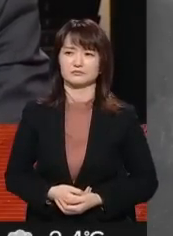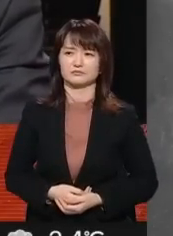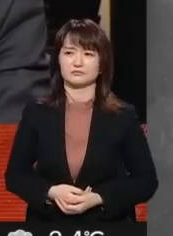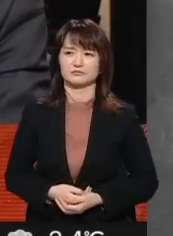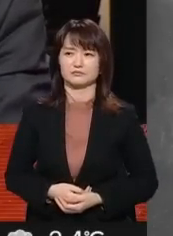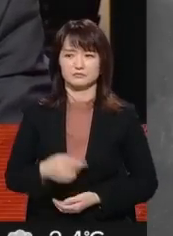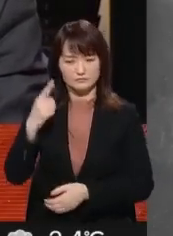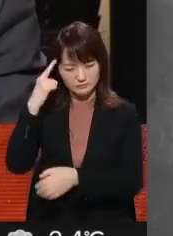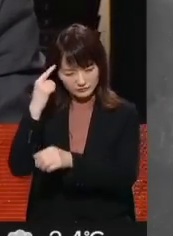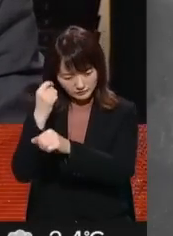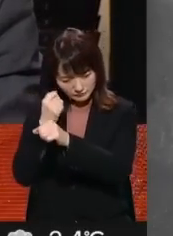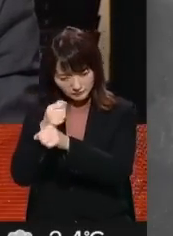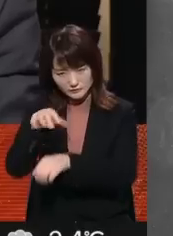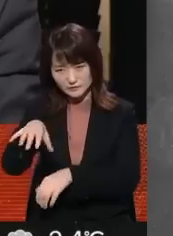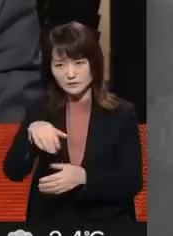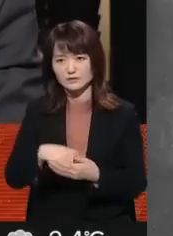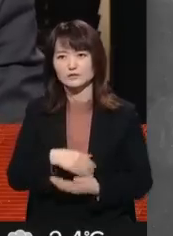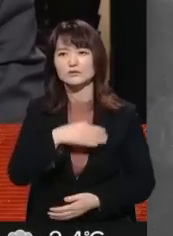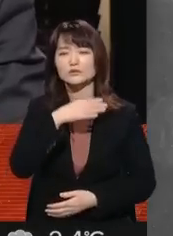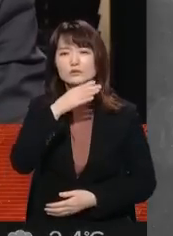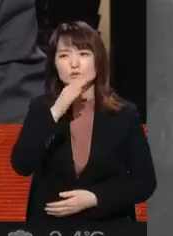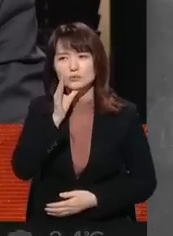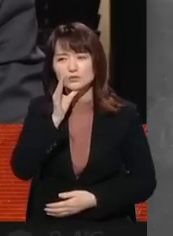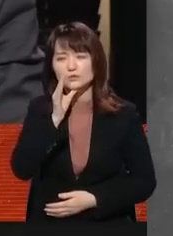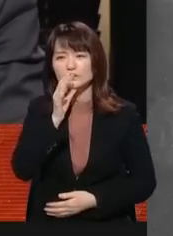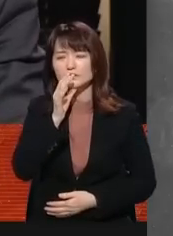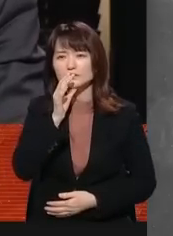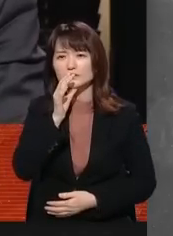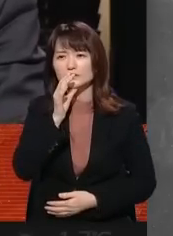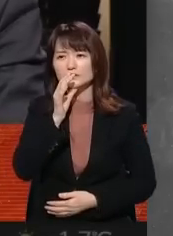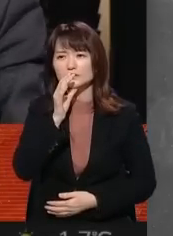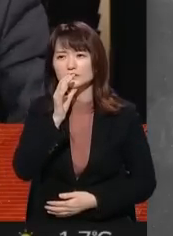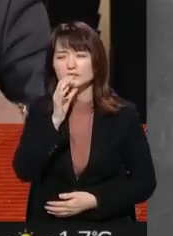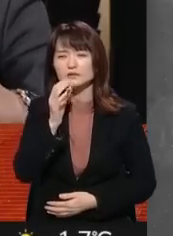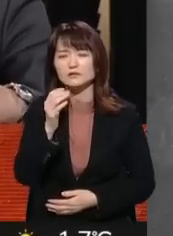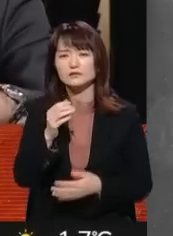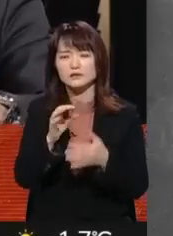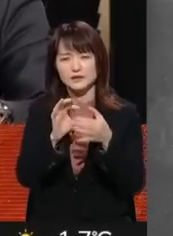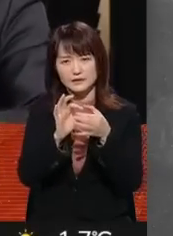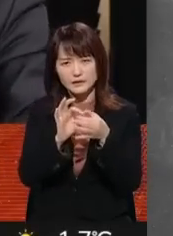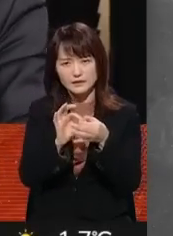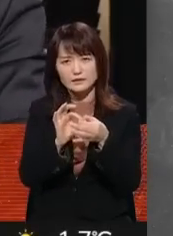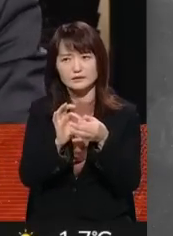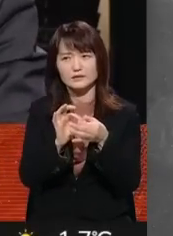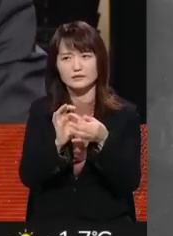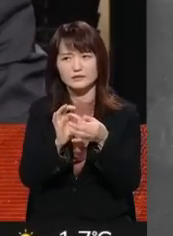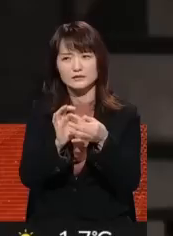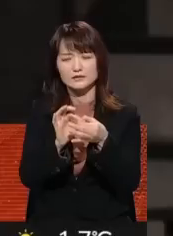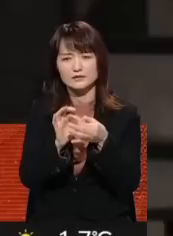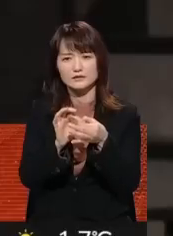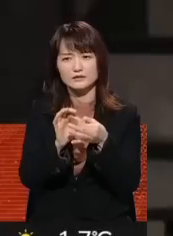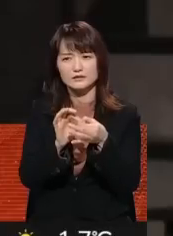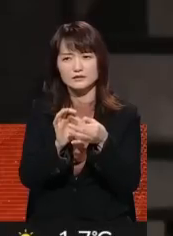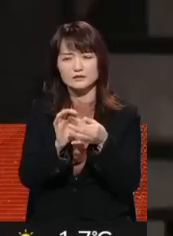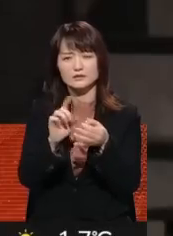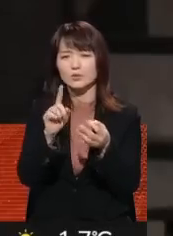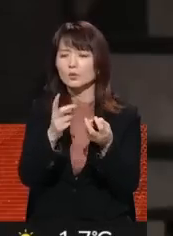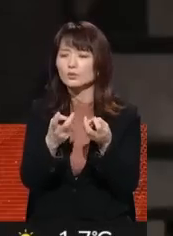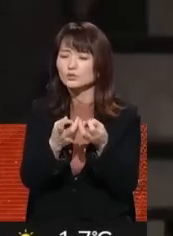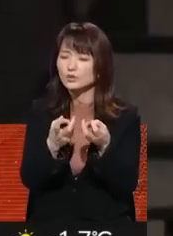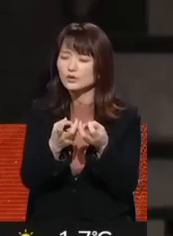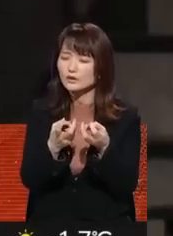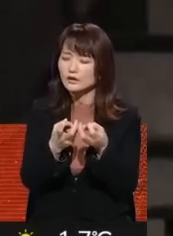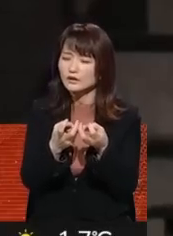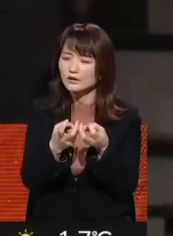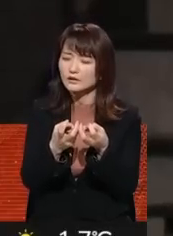연구원에서도 노인의 성의 문제에 대해서 과연 우리가 어떻게 좀 다루어야 할까 이게 계속 이렇게 숨겨져 있는 내용으로 가서는 안 될 것 같거든요 그래서